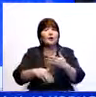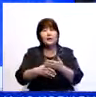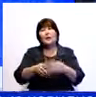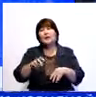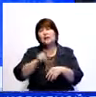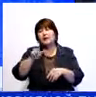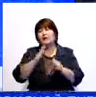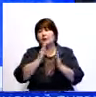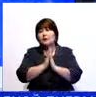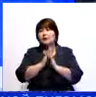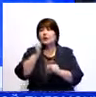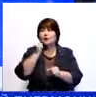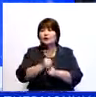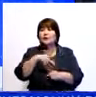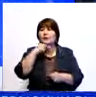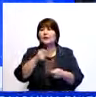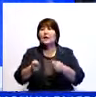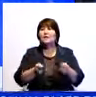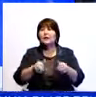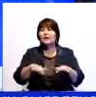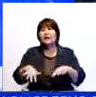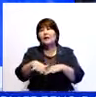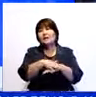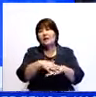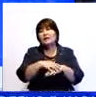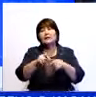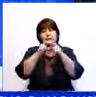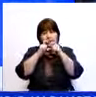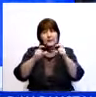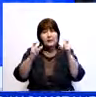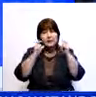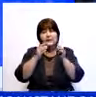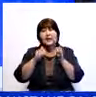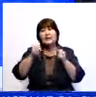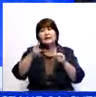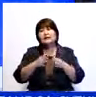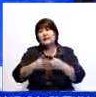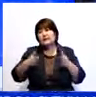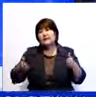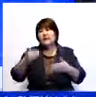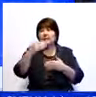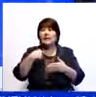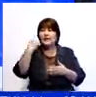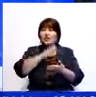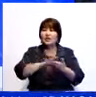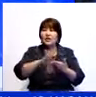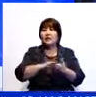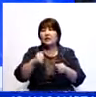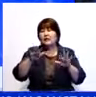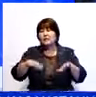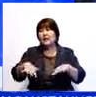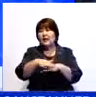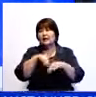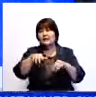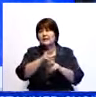призывают население строго соблюдать все меры безопасности, масочный режим, социальную дистанцию, правила личной гигиены, избегать мест